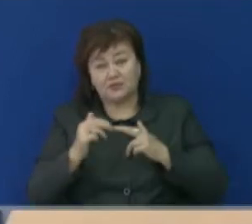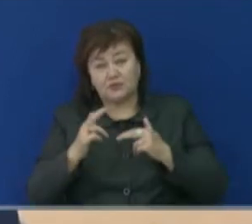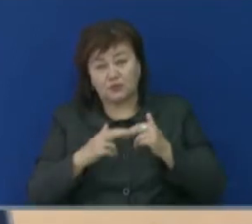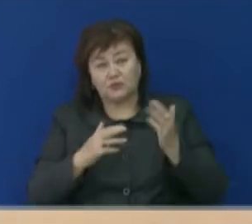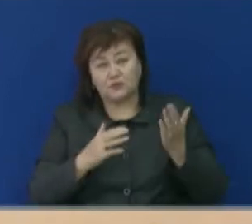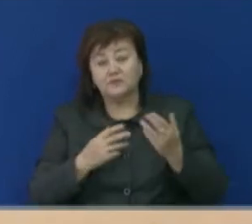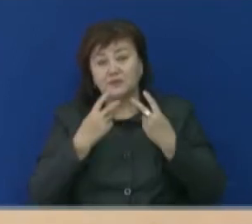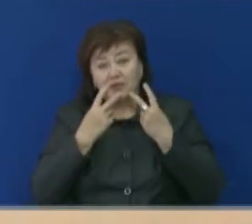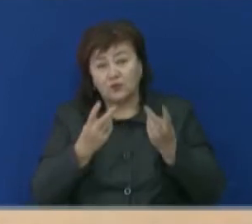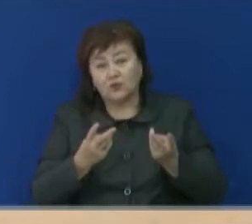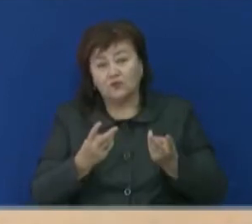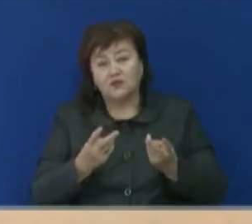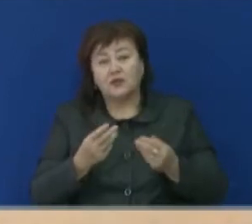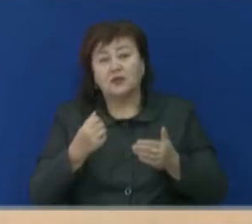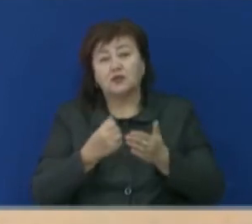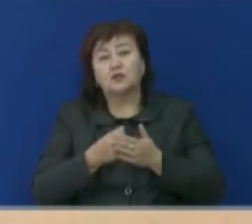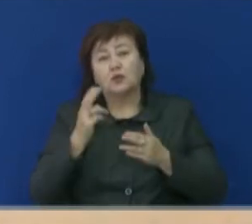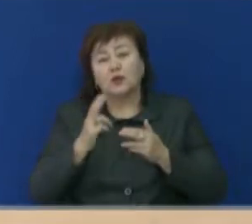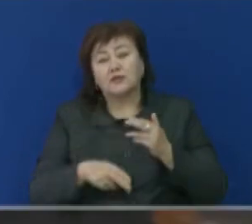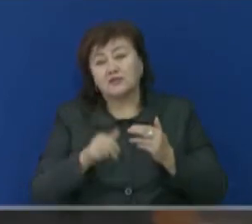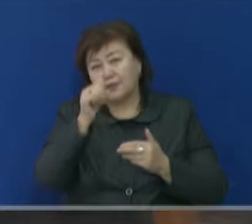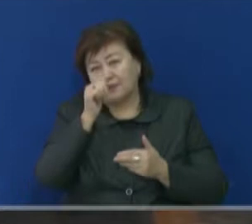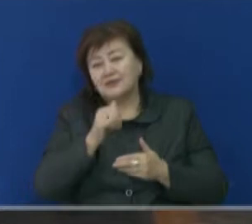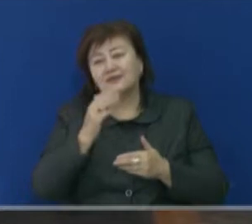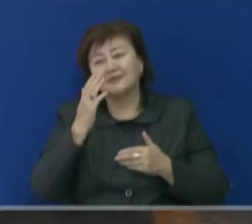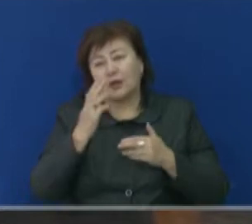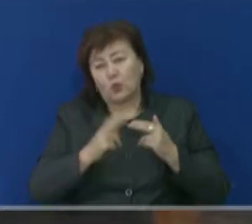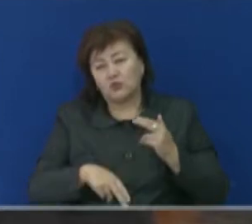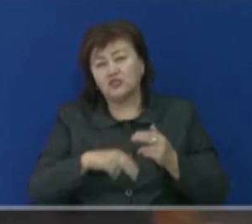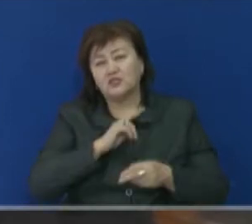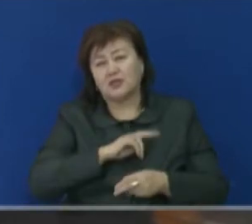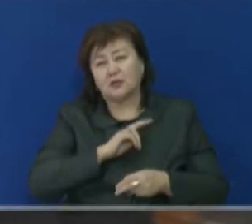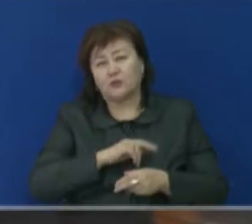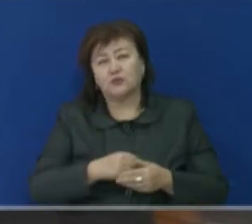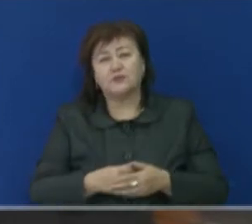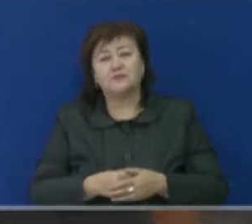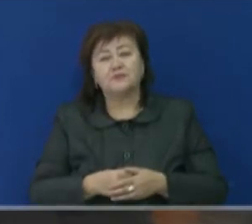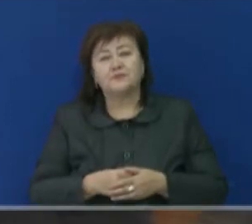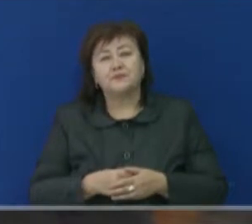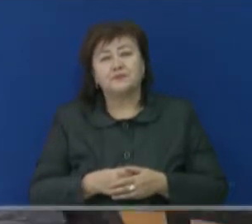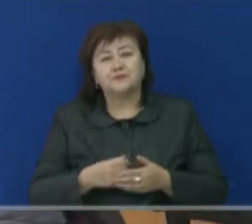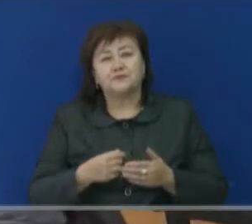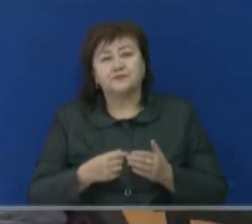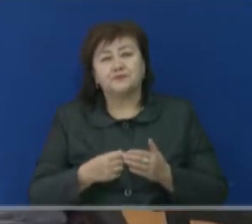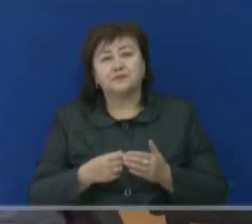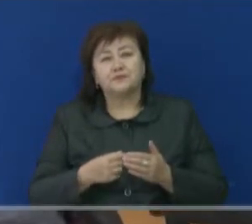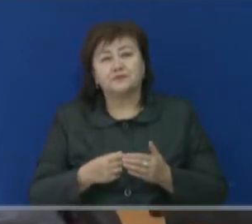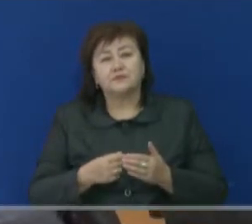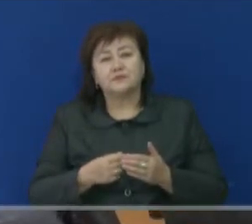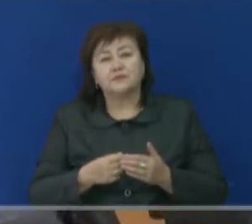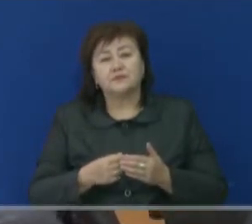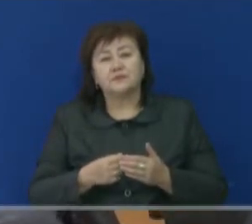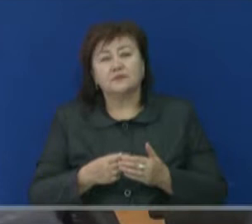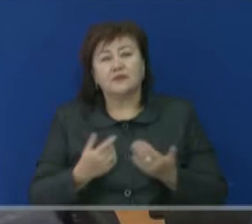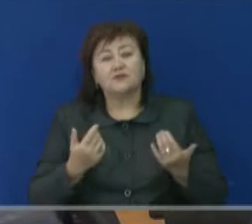көріп өттіңіздер, осы айдың аяғына дейін жұмыс толығымен аяқталады. Ауыл тұрғындарының тарапынан қала әкіміне сауал болған жоқ. Ынтымағы жарасқан